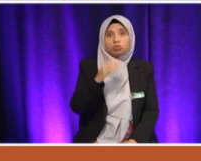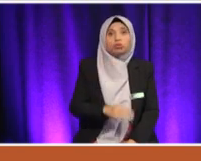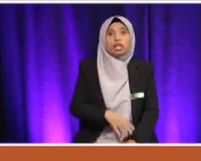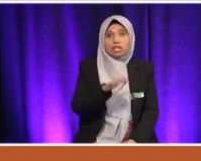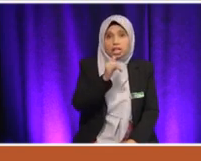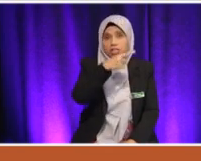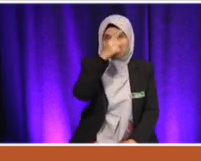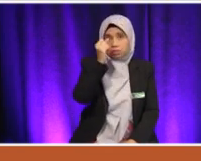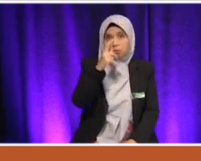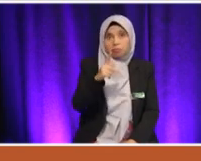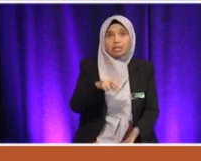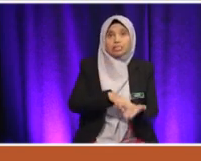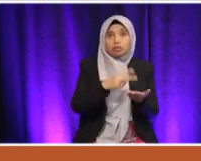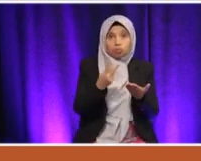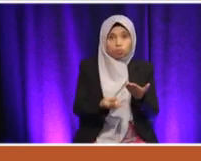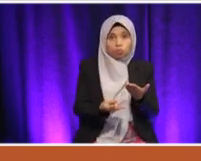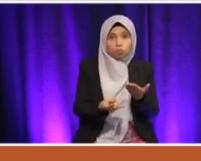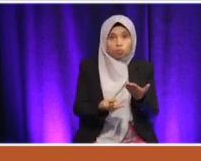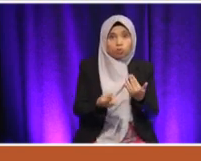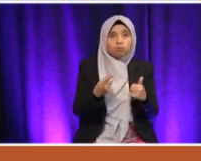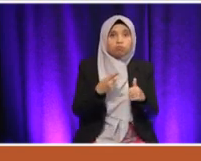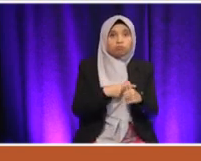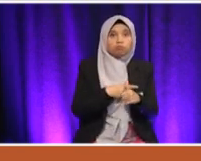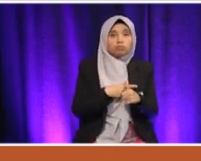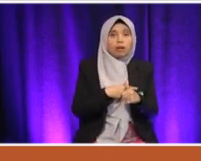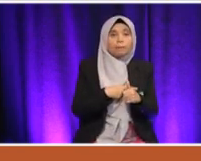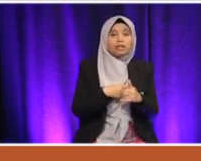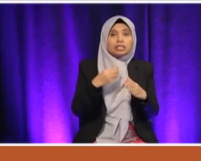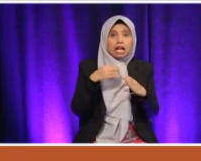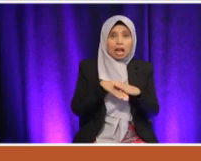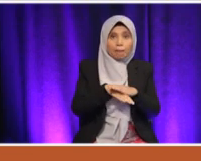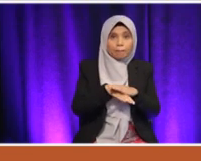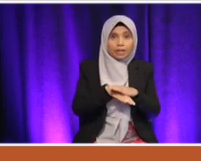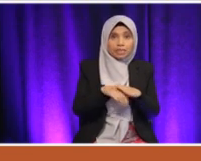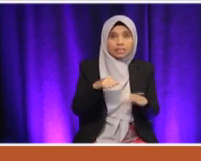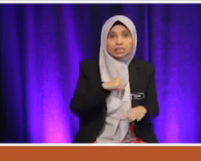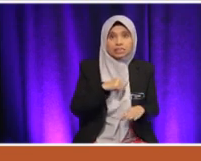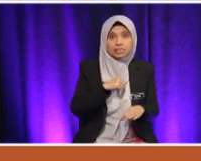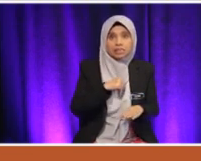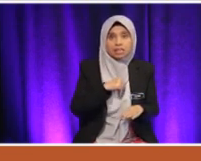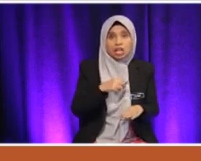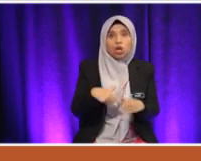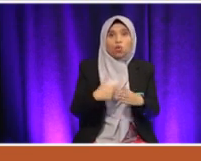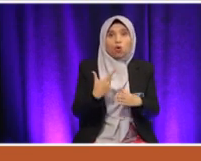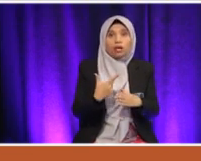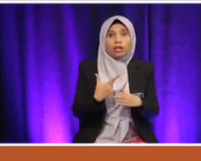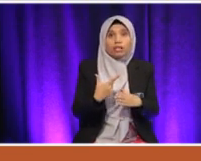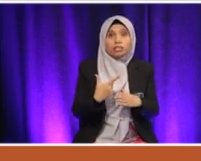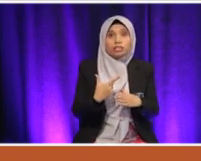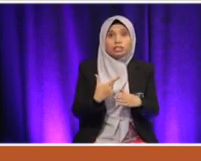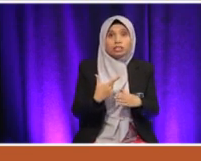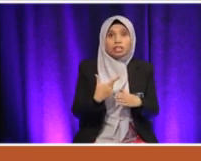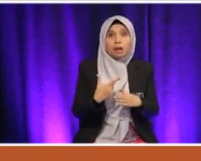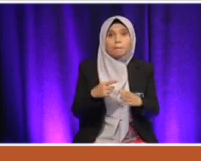seseorang itu jatuh Oke daripada dalaman yaitu individu itu sendiri kalau daripada luaran adalah dari